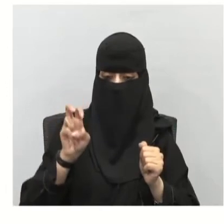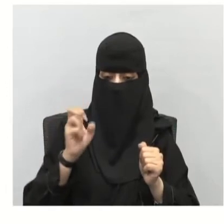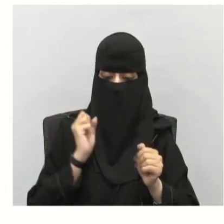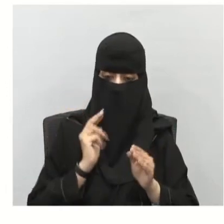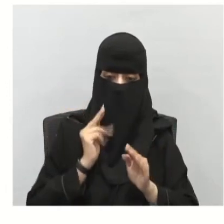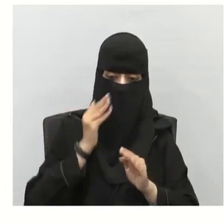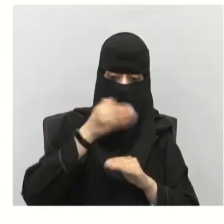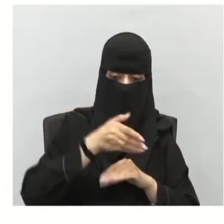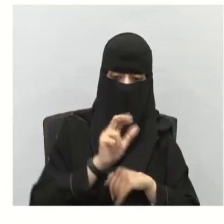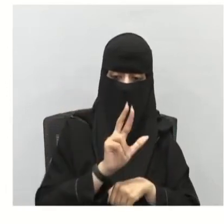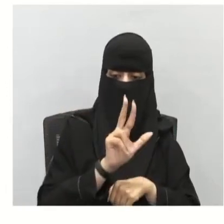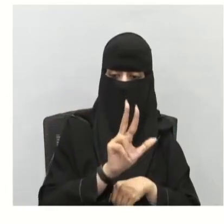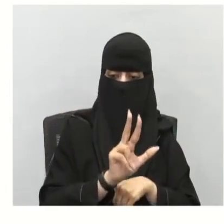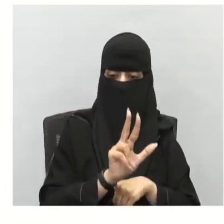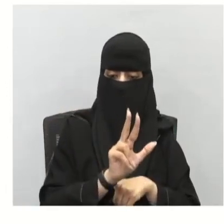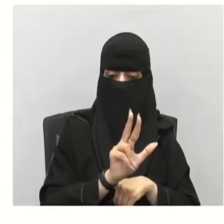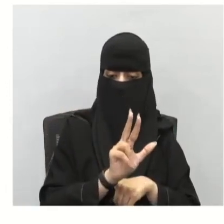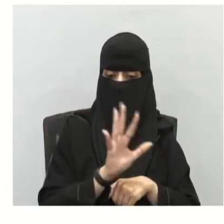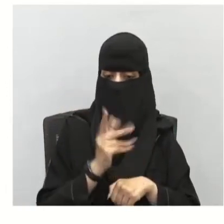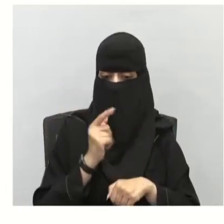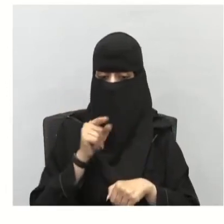ندخل عليها ال